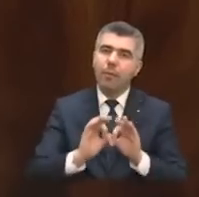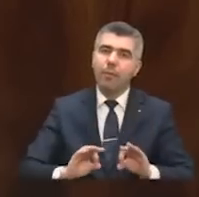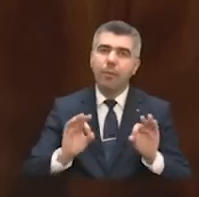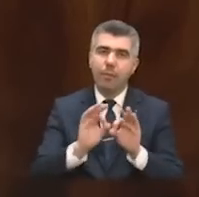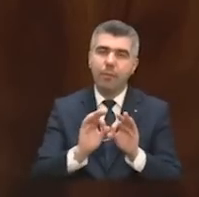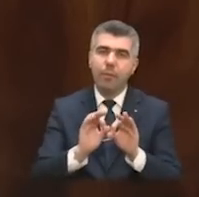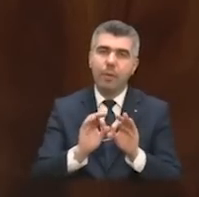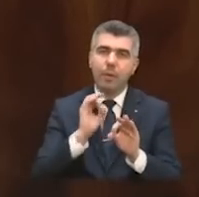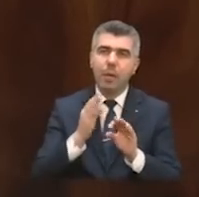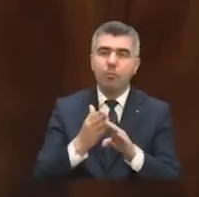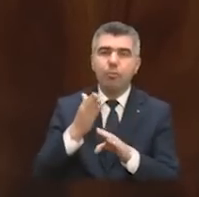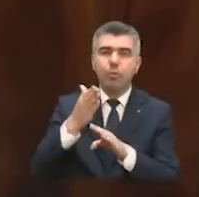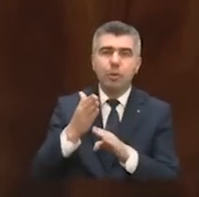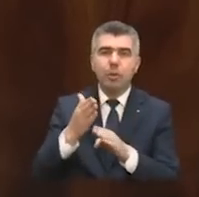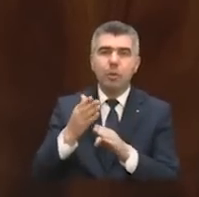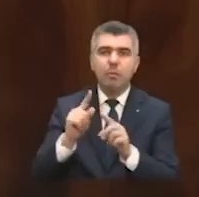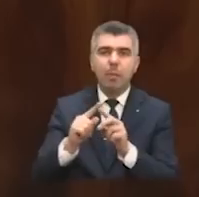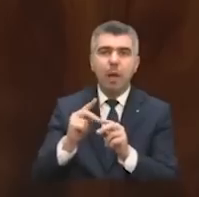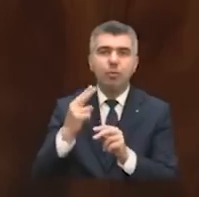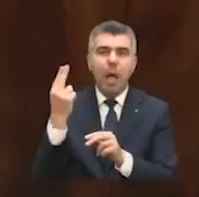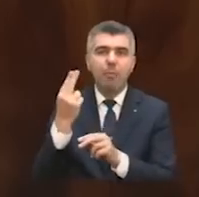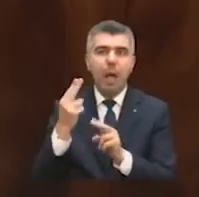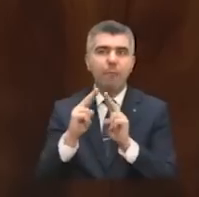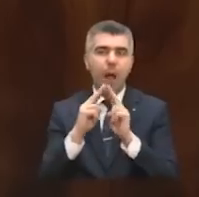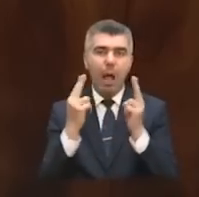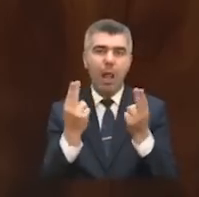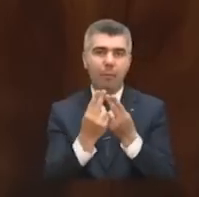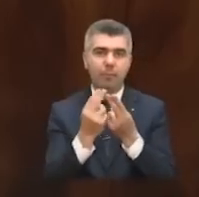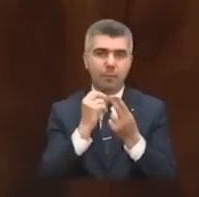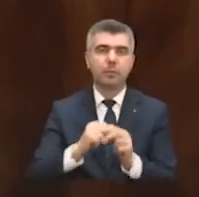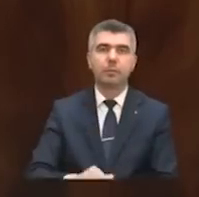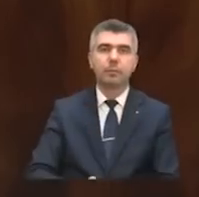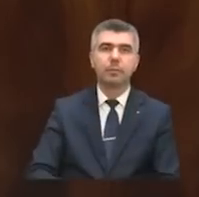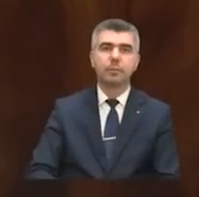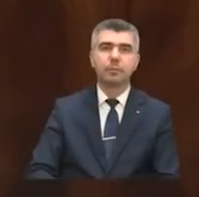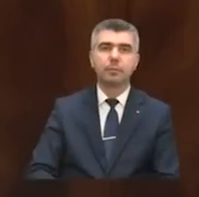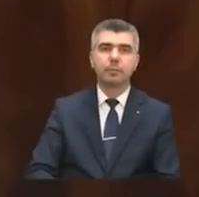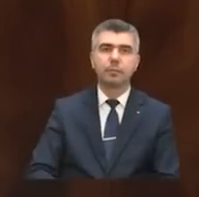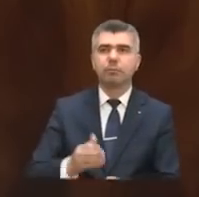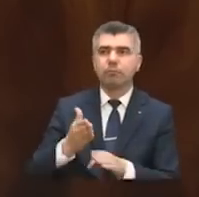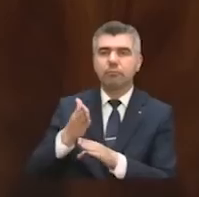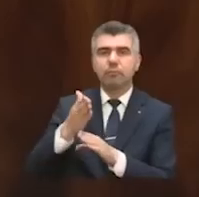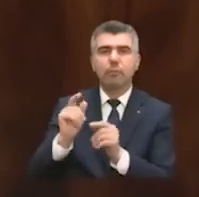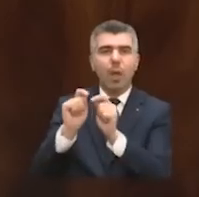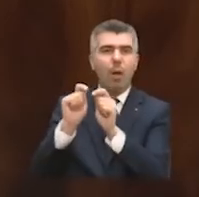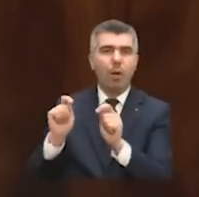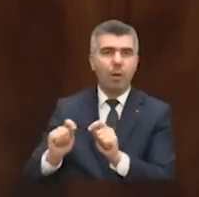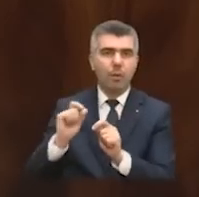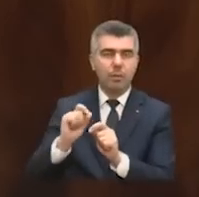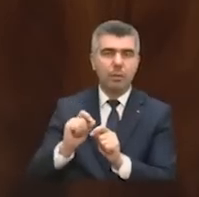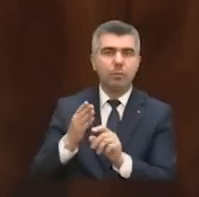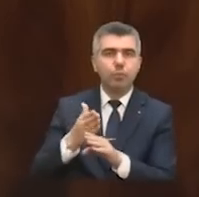في الاستقطاب اللي هو محدود، مشى للمفتوح، دار